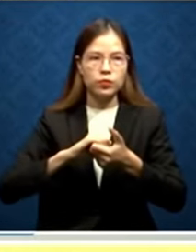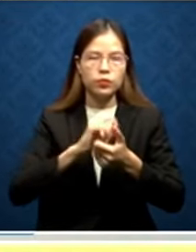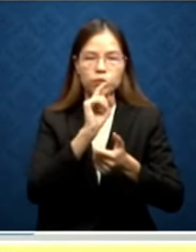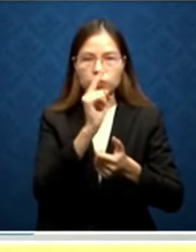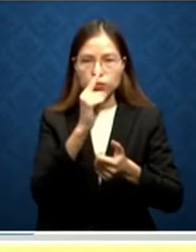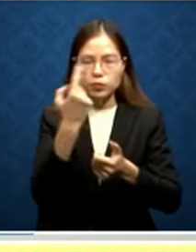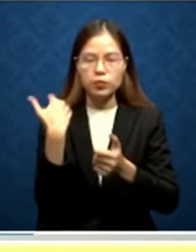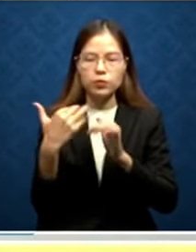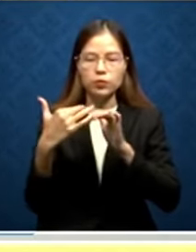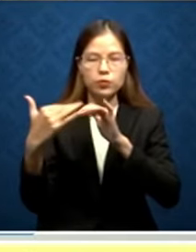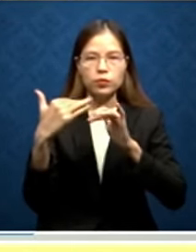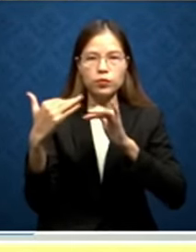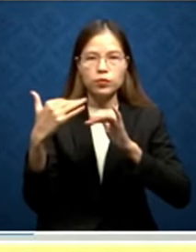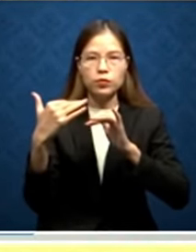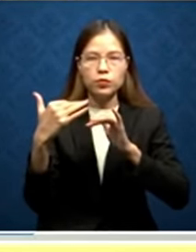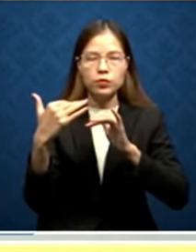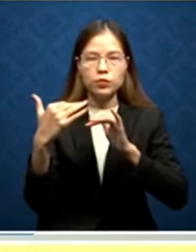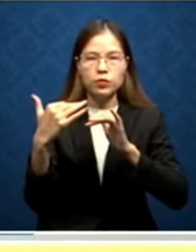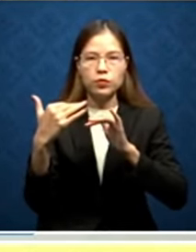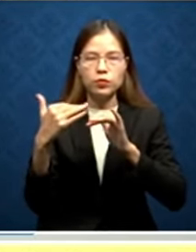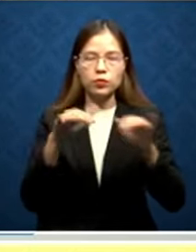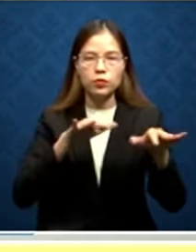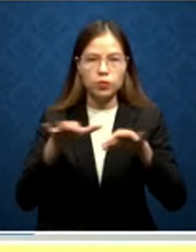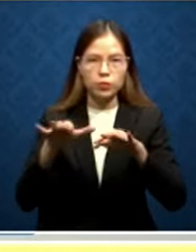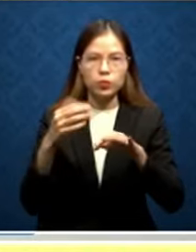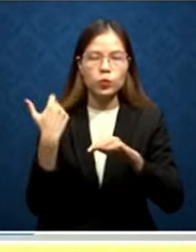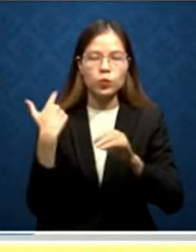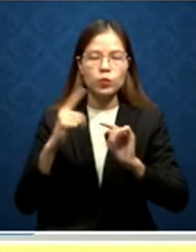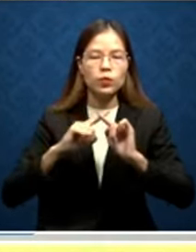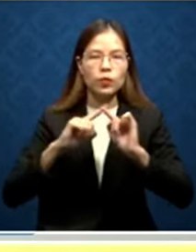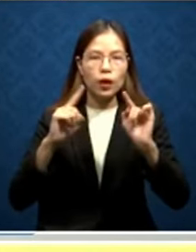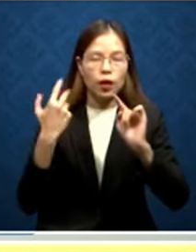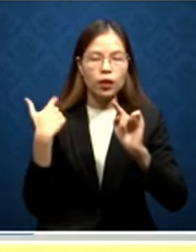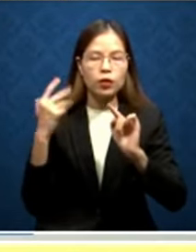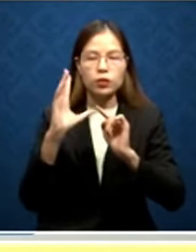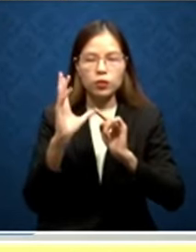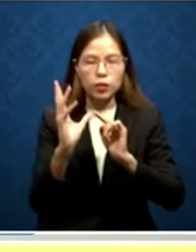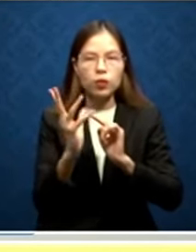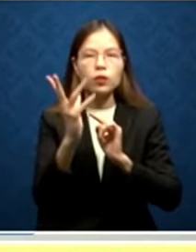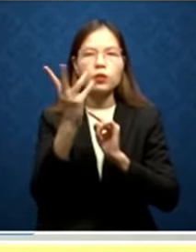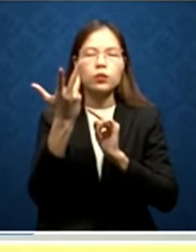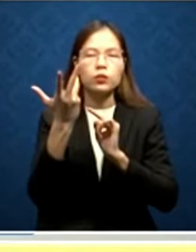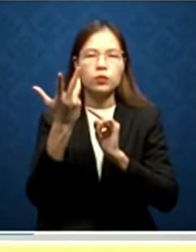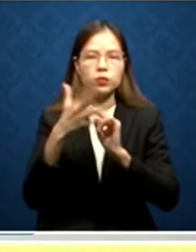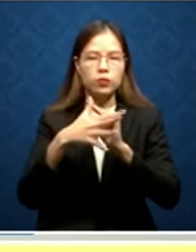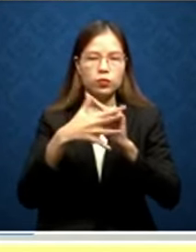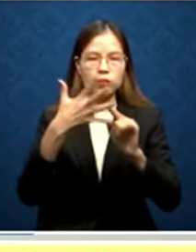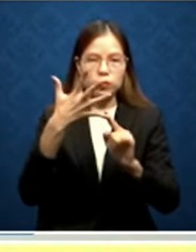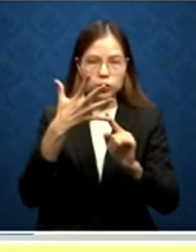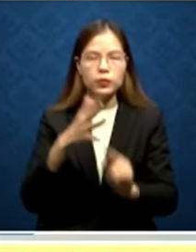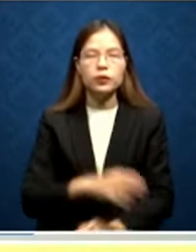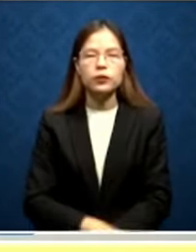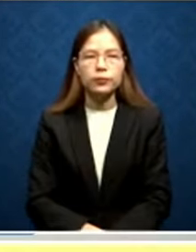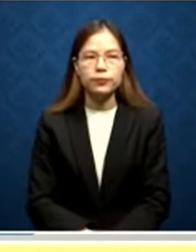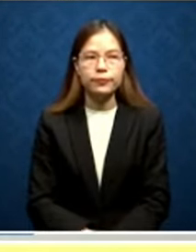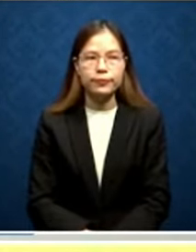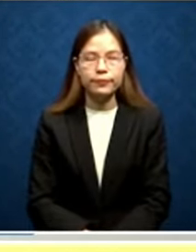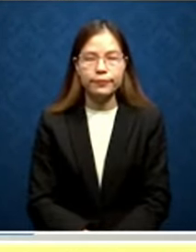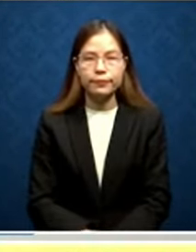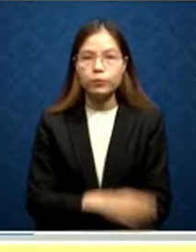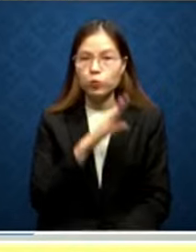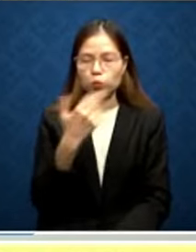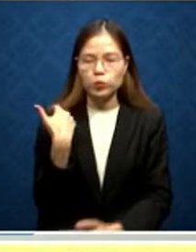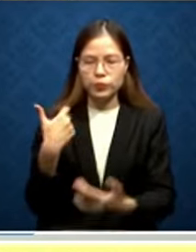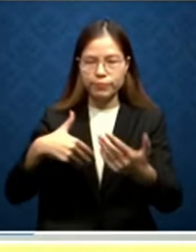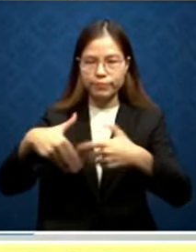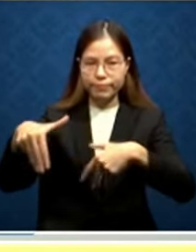ค์สื่อสารสมดุลและสากลท่านประธานที่เคารพคะ เวลาที่ประชาช